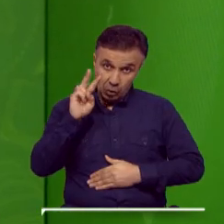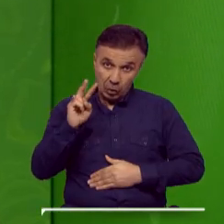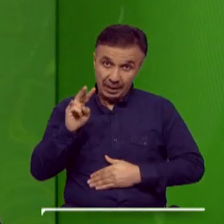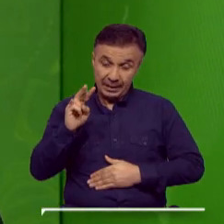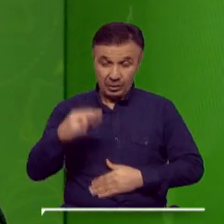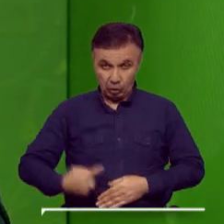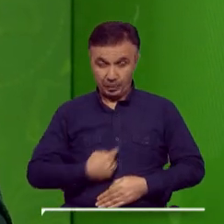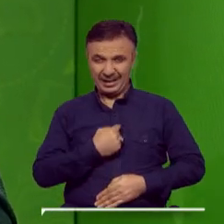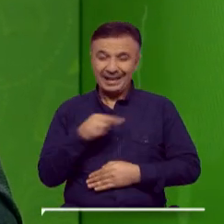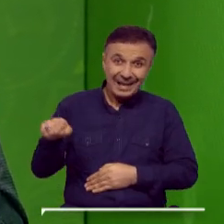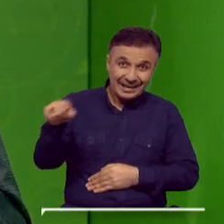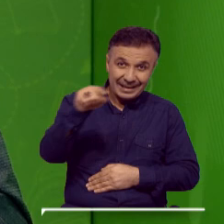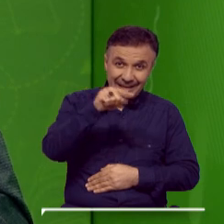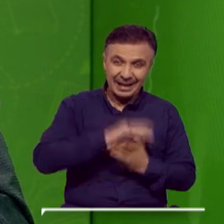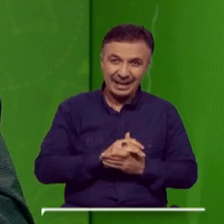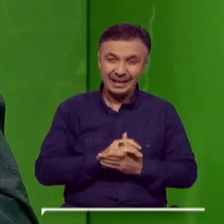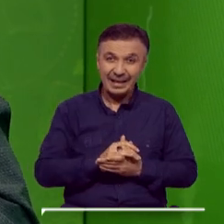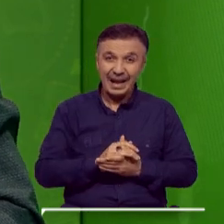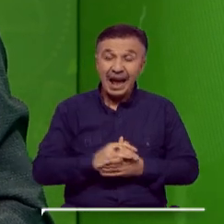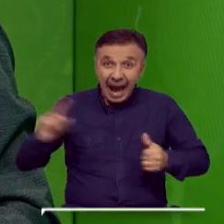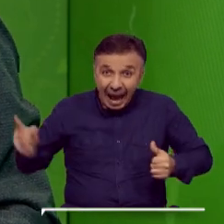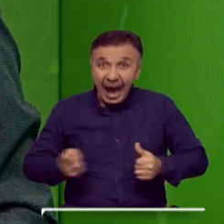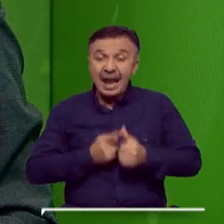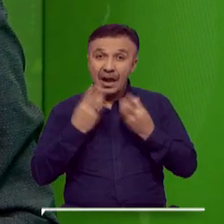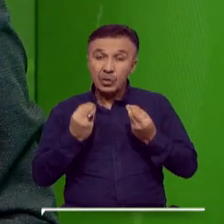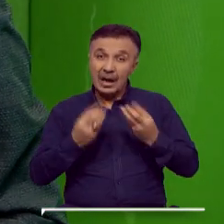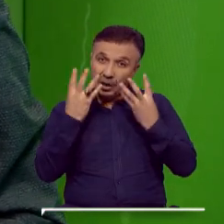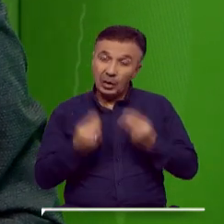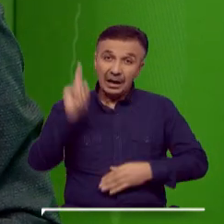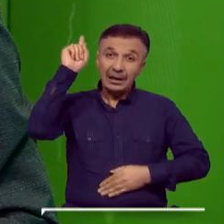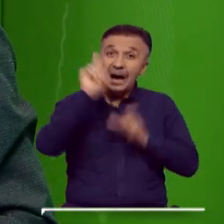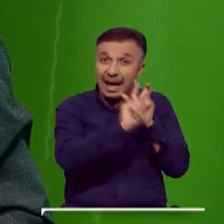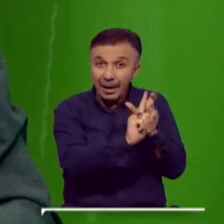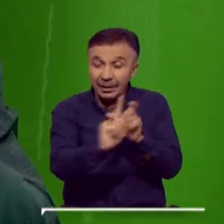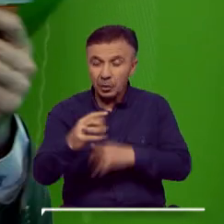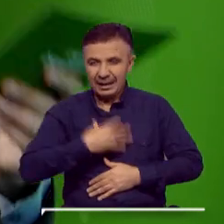ümidiyle sizleri en güzel olan Allah'a emanet